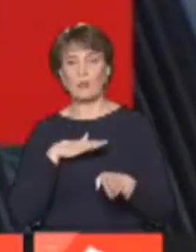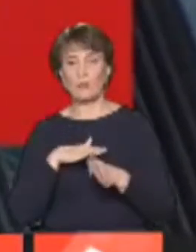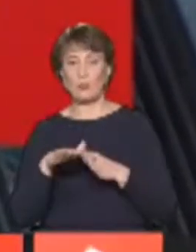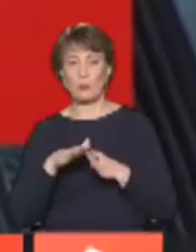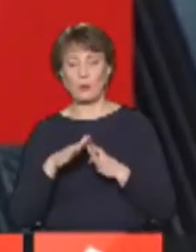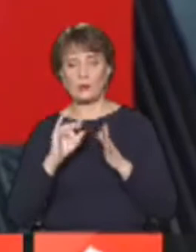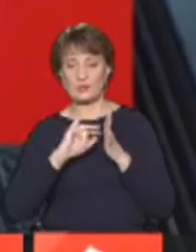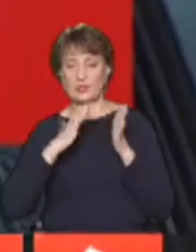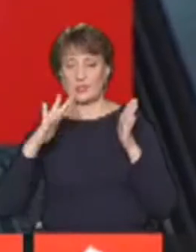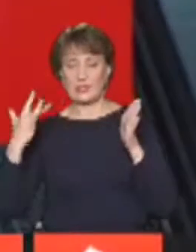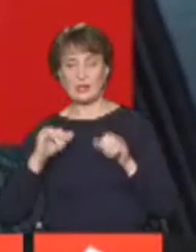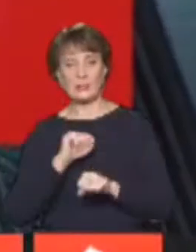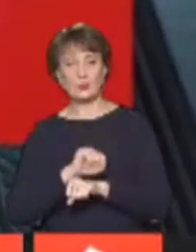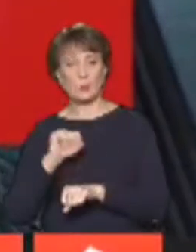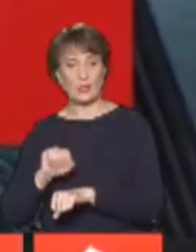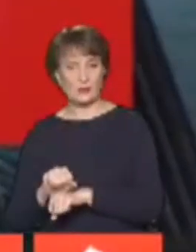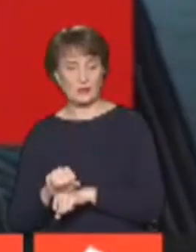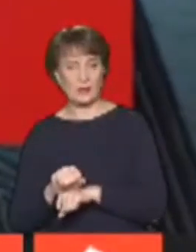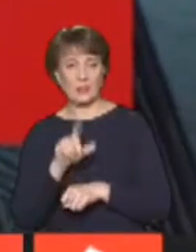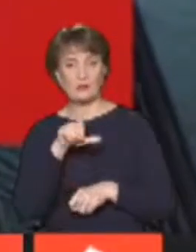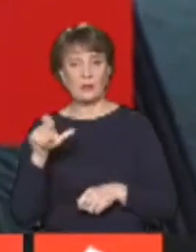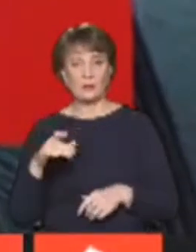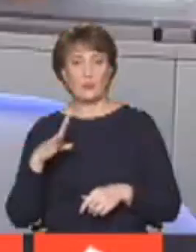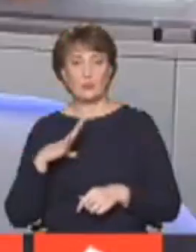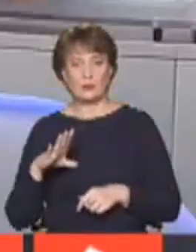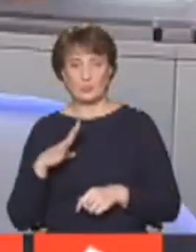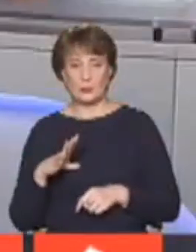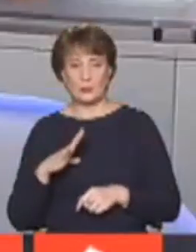скляні зупинки, де люди можуть очікувати рухомого складу.